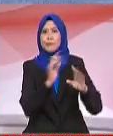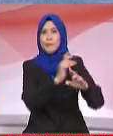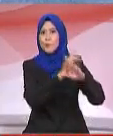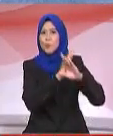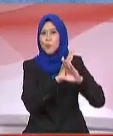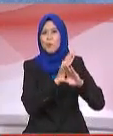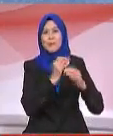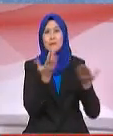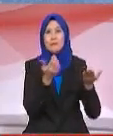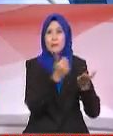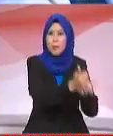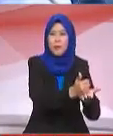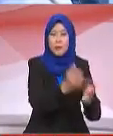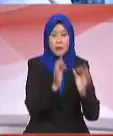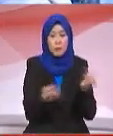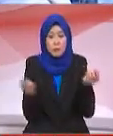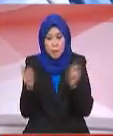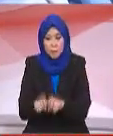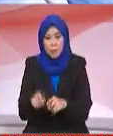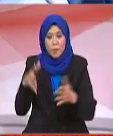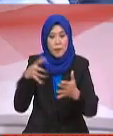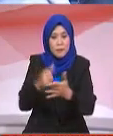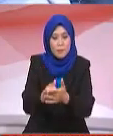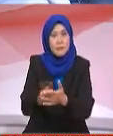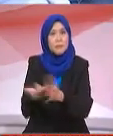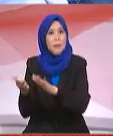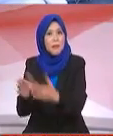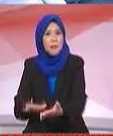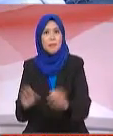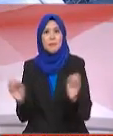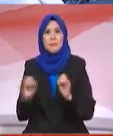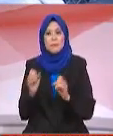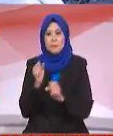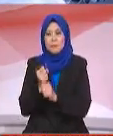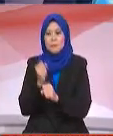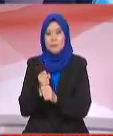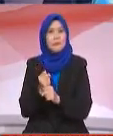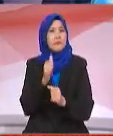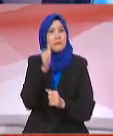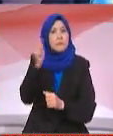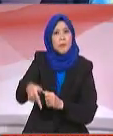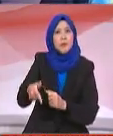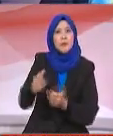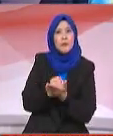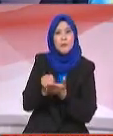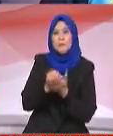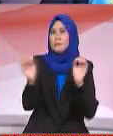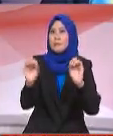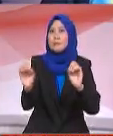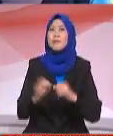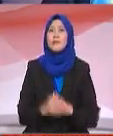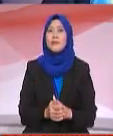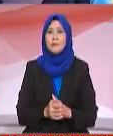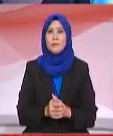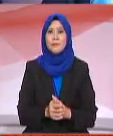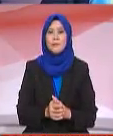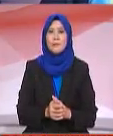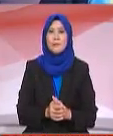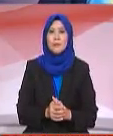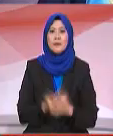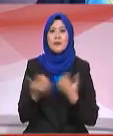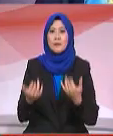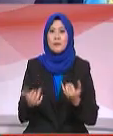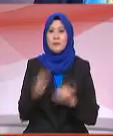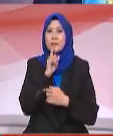bantuan jika berlaku kemalangan atau kematian ketika menjalankan tugasan seharian. Bagi pihak Perkeso untuk